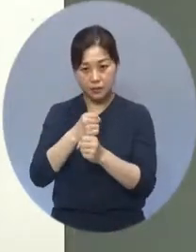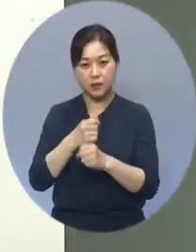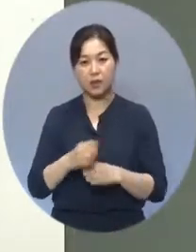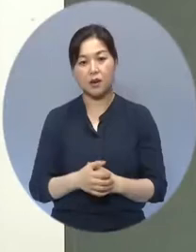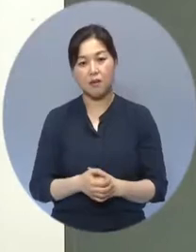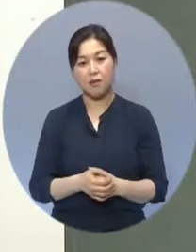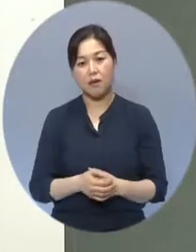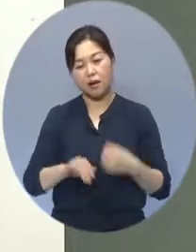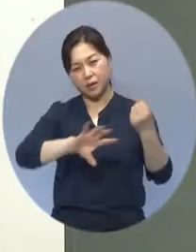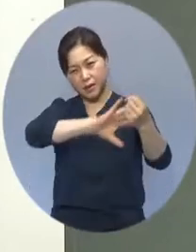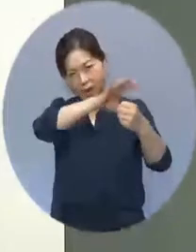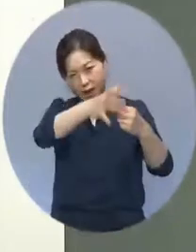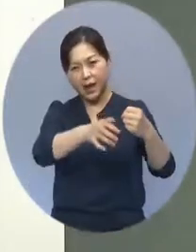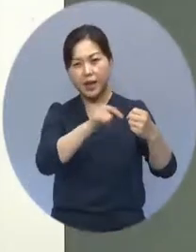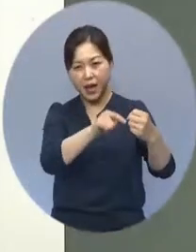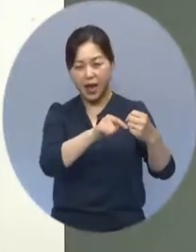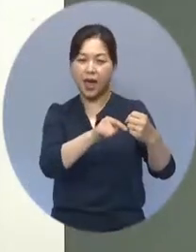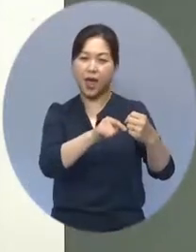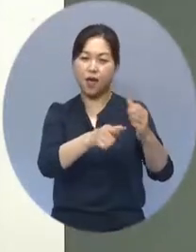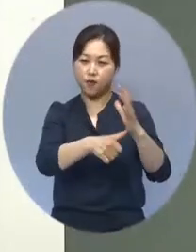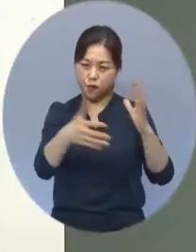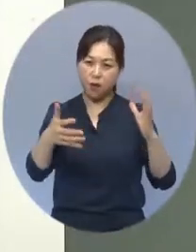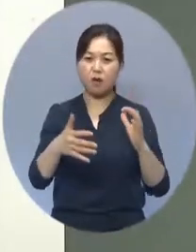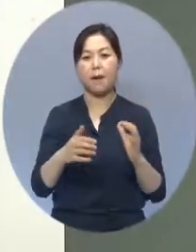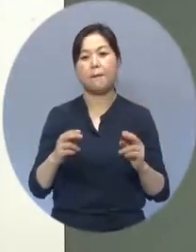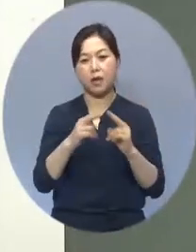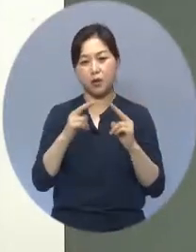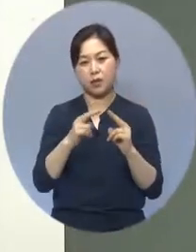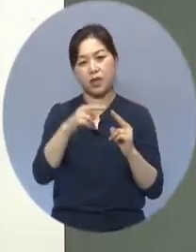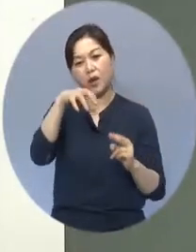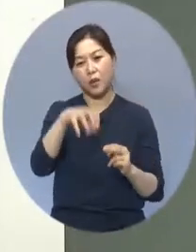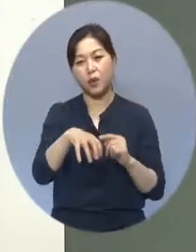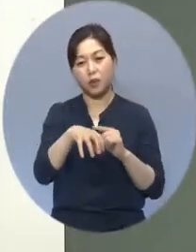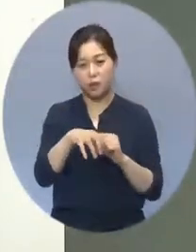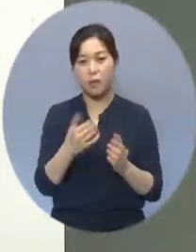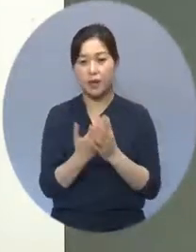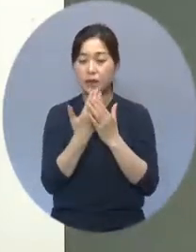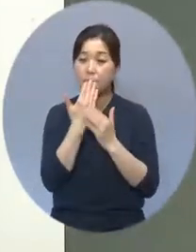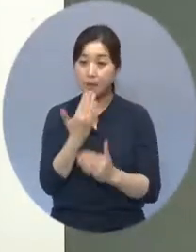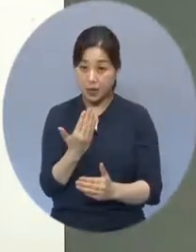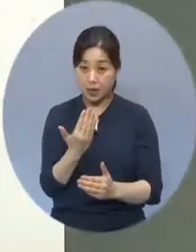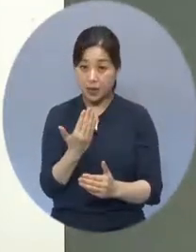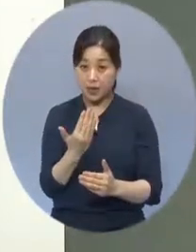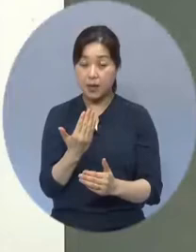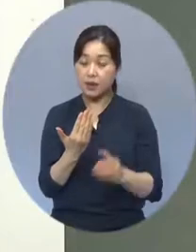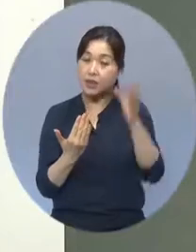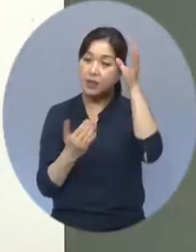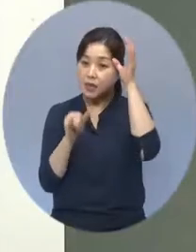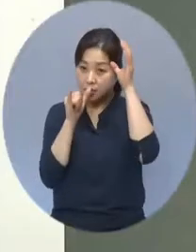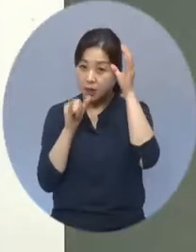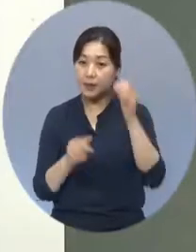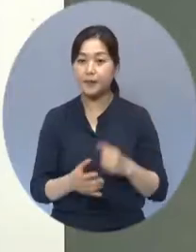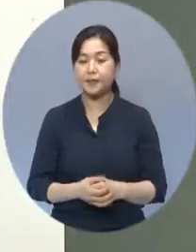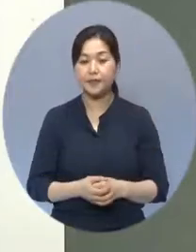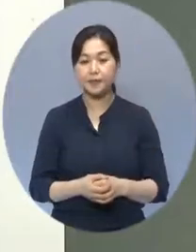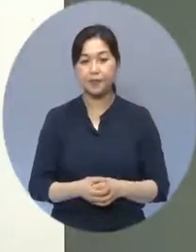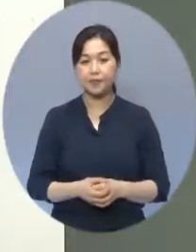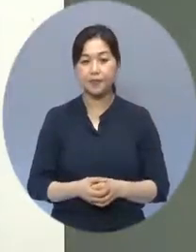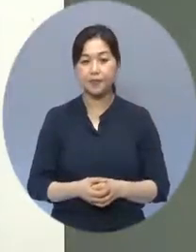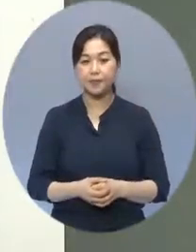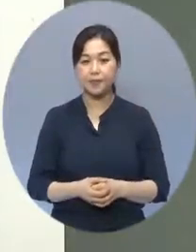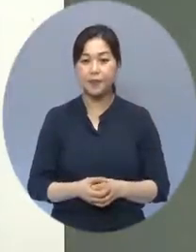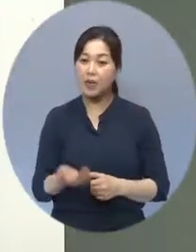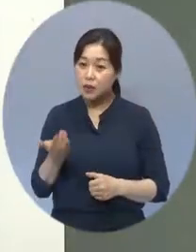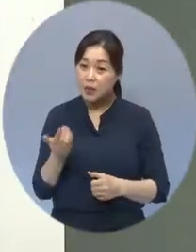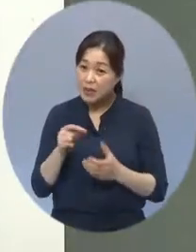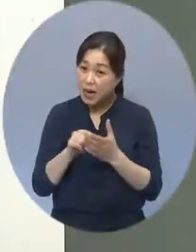반도체 본고장이 될 것 같은 그런 기대를 많이 합니다. 여기에 대해서 좀 아까도 설명을